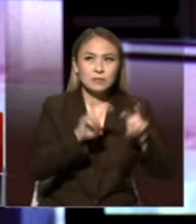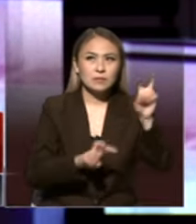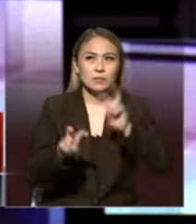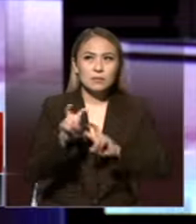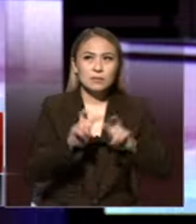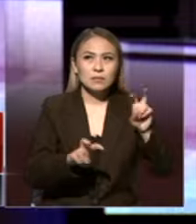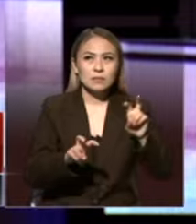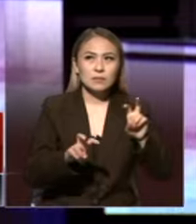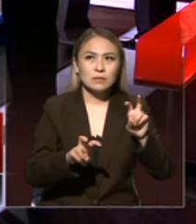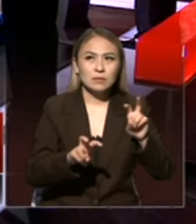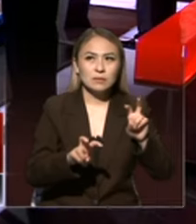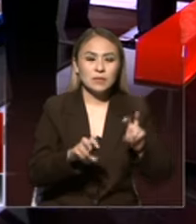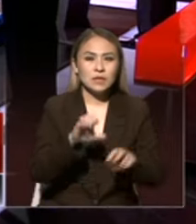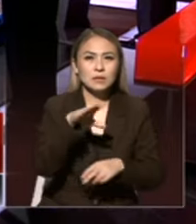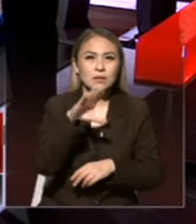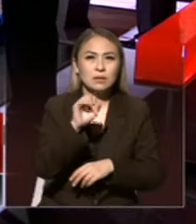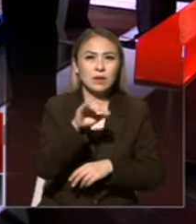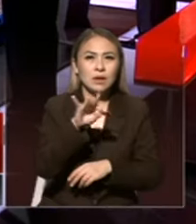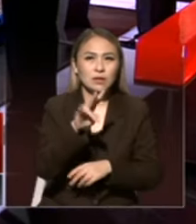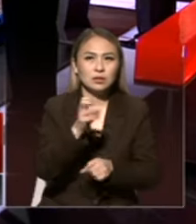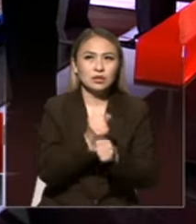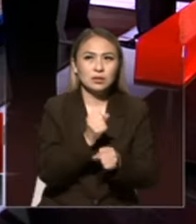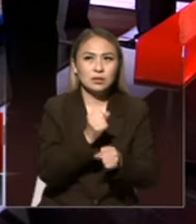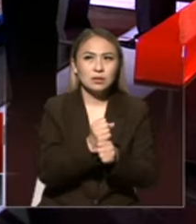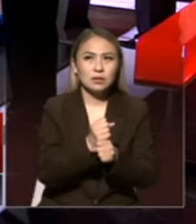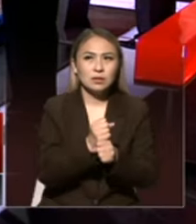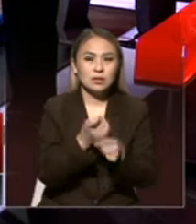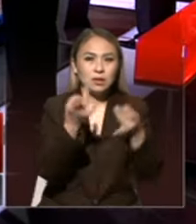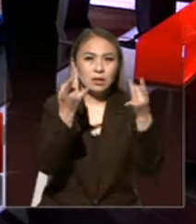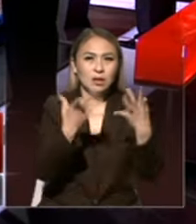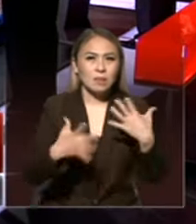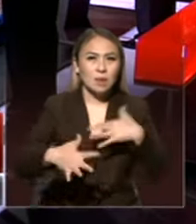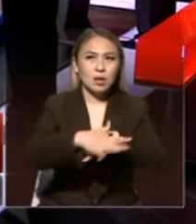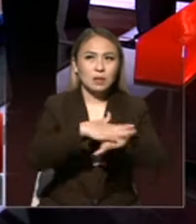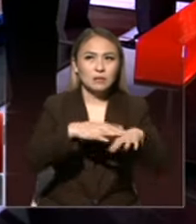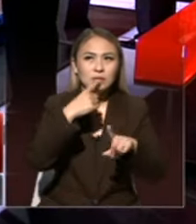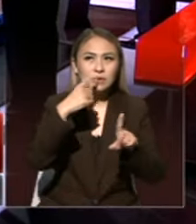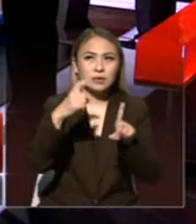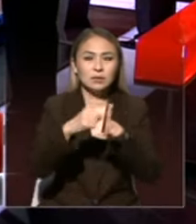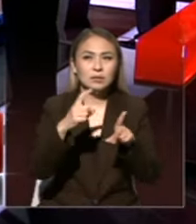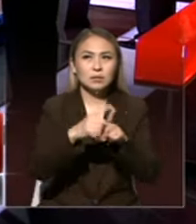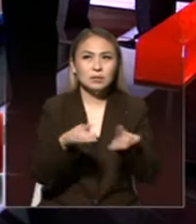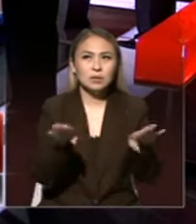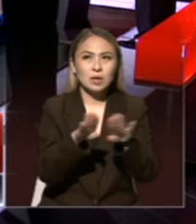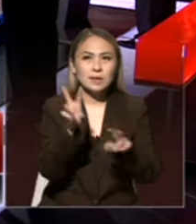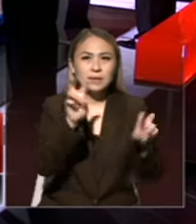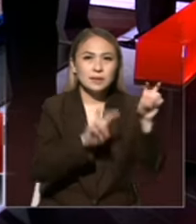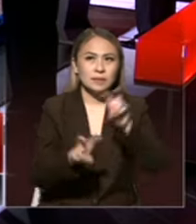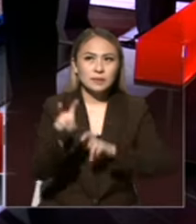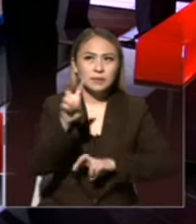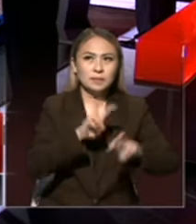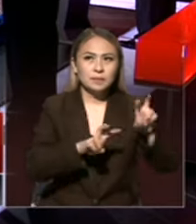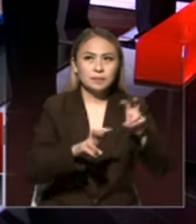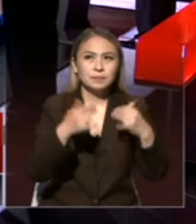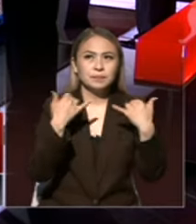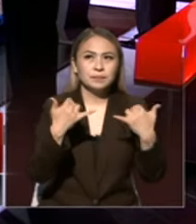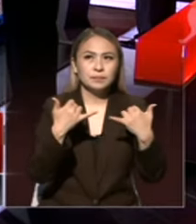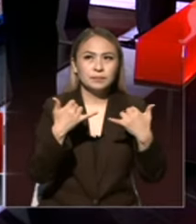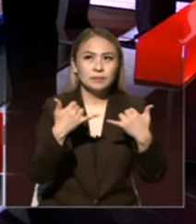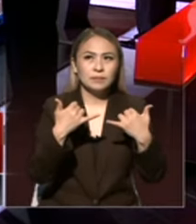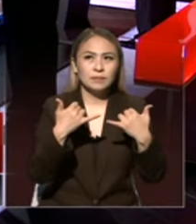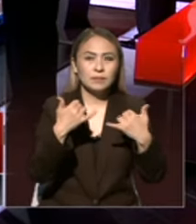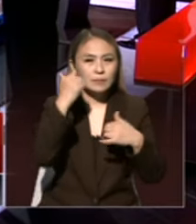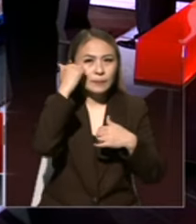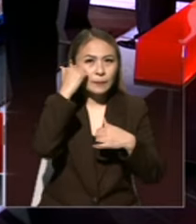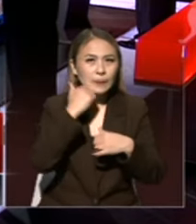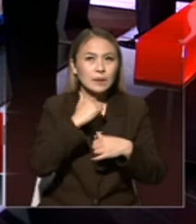Уже анау баяғыда Сталин жасаған. Мысалы, енді қарапайым халықтың тілінде солай болып қалды ғой. Соны іздейміз де, кәдімгідей